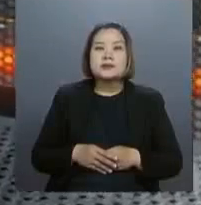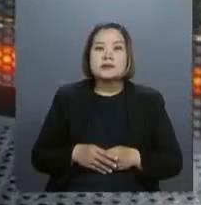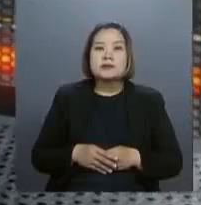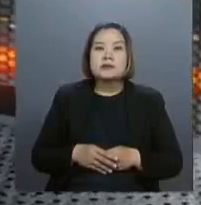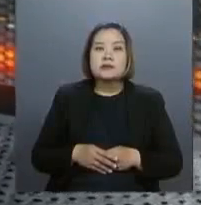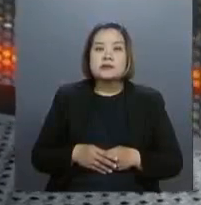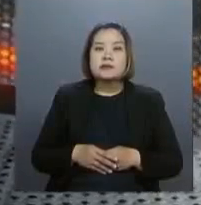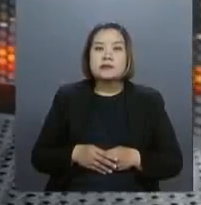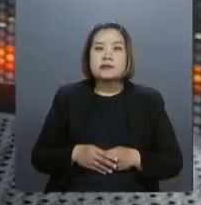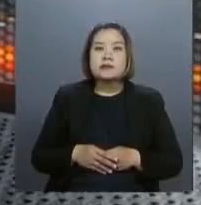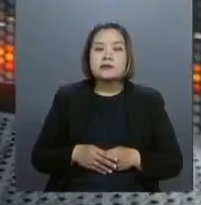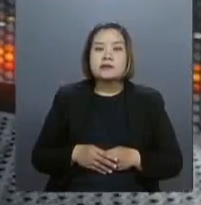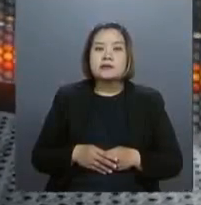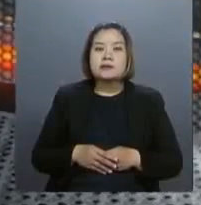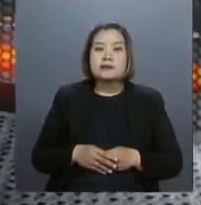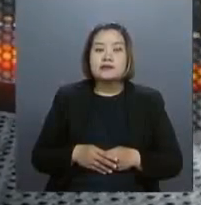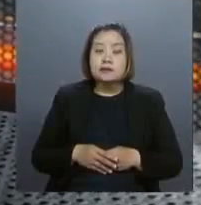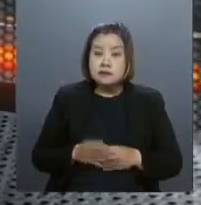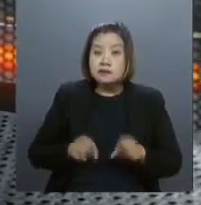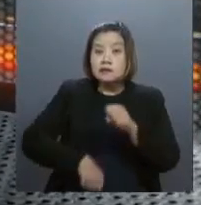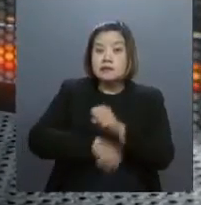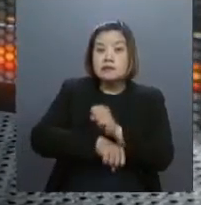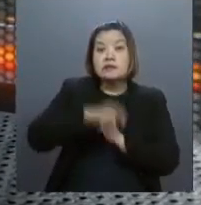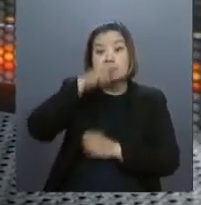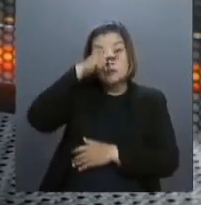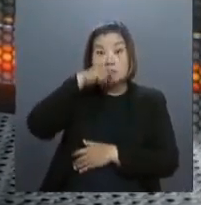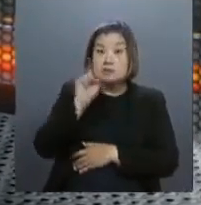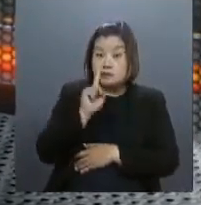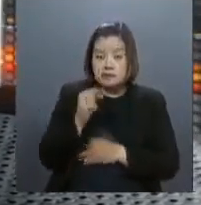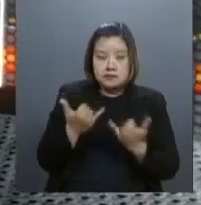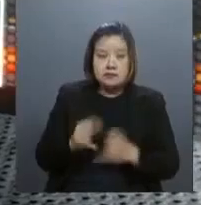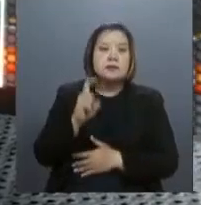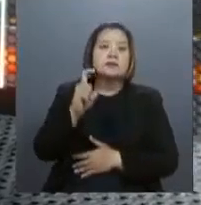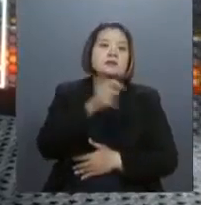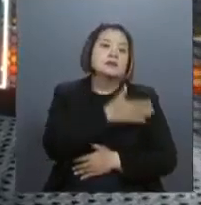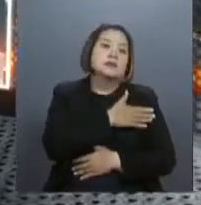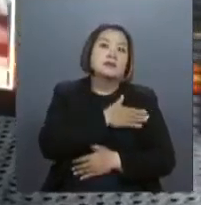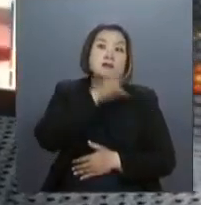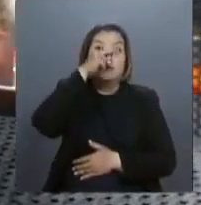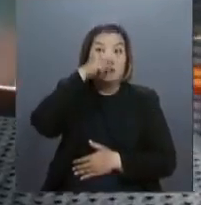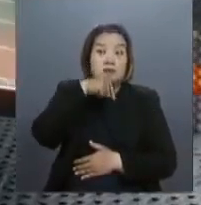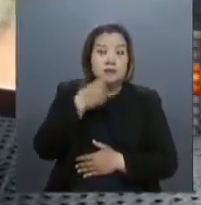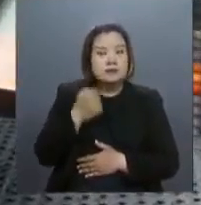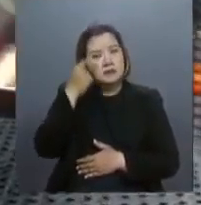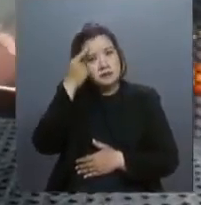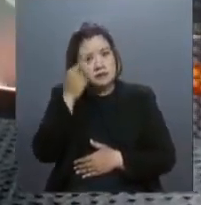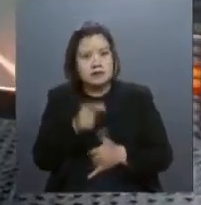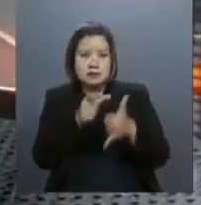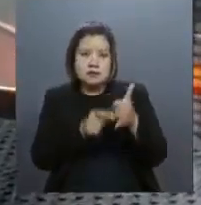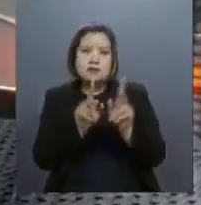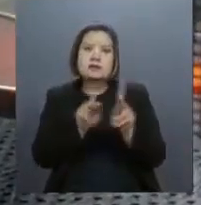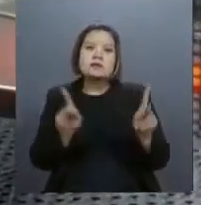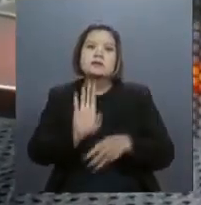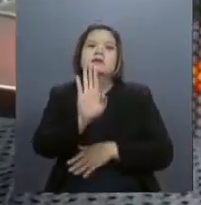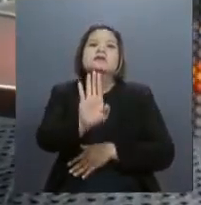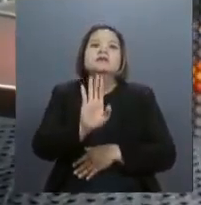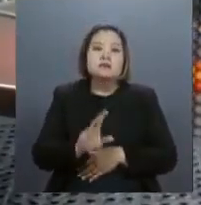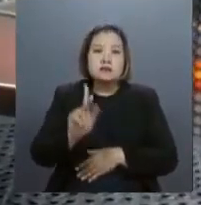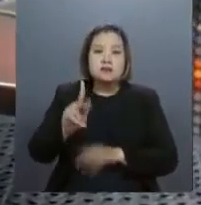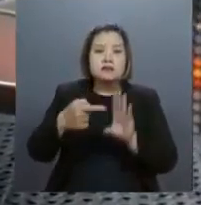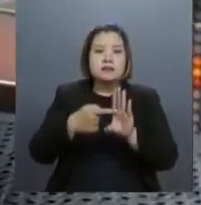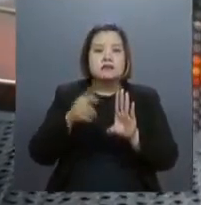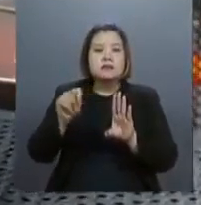มาต่อกันที่ความเคลื่อนไหววงการฟุตบอลไทยกันบ้างล่าสุดซิโก้กิตติศักดิ์เสนาเมืองเชื่อมั่นในการทำหน้าที่ของผู้ตัดสินชาวกาตาร์ในเกมที่ไทยจ